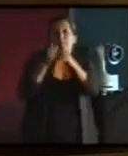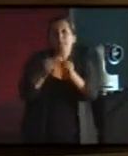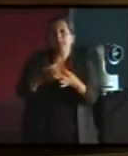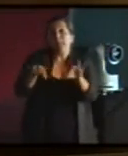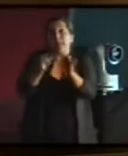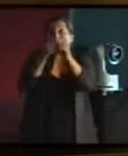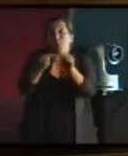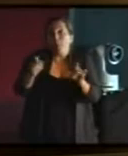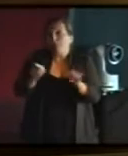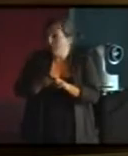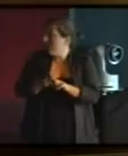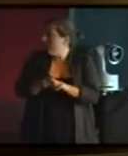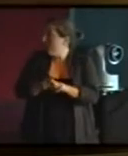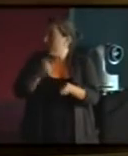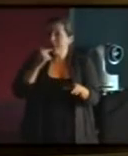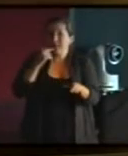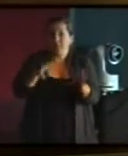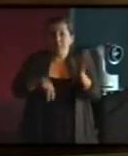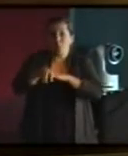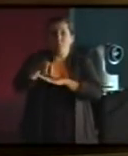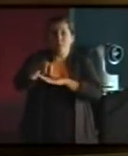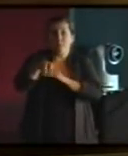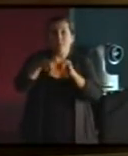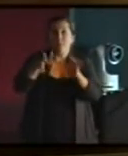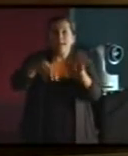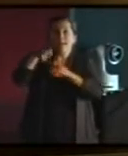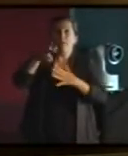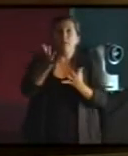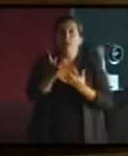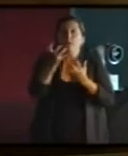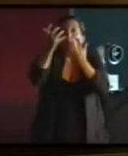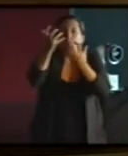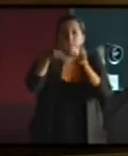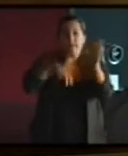Donc on monte, on est aspiré par l'escalier.